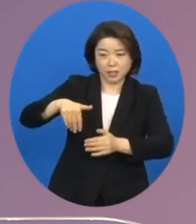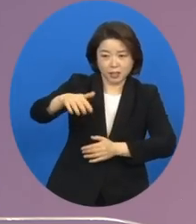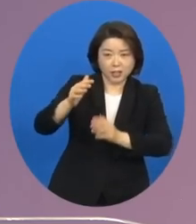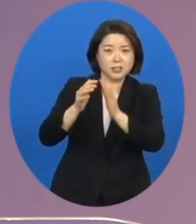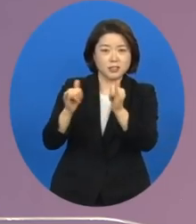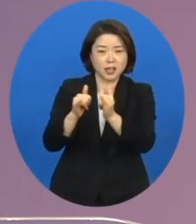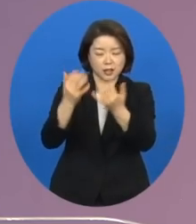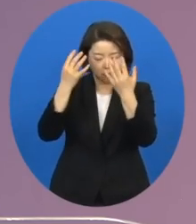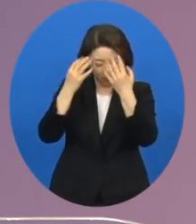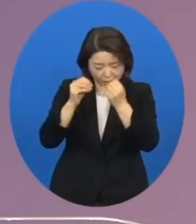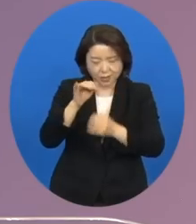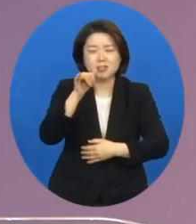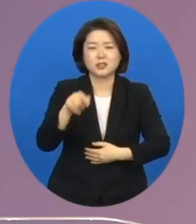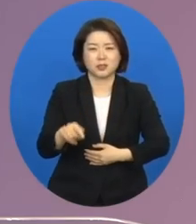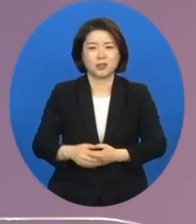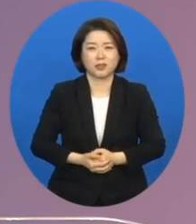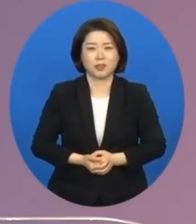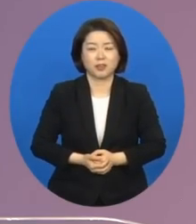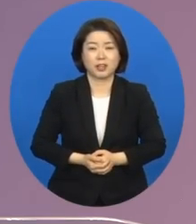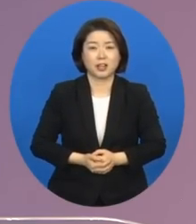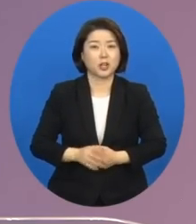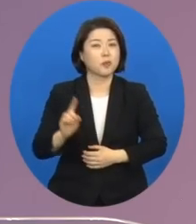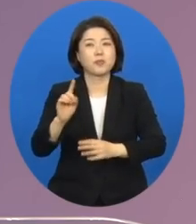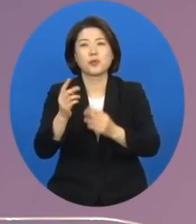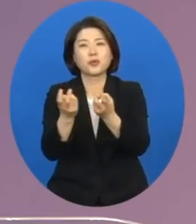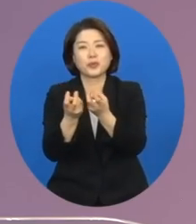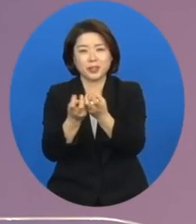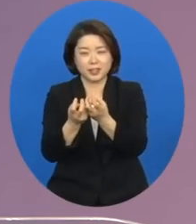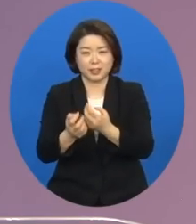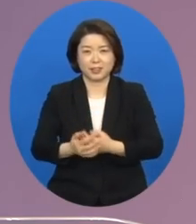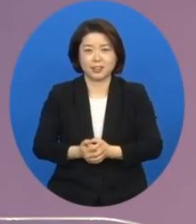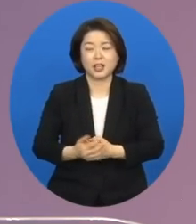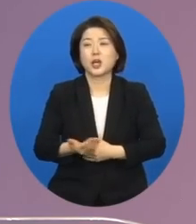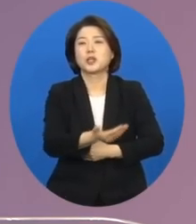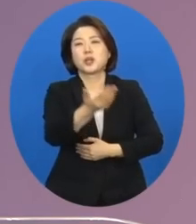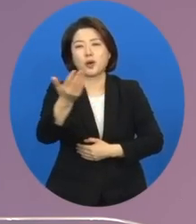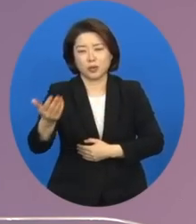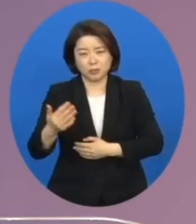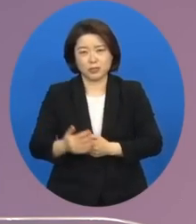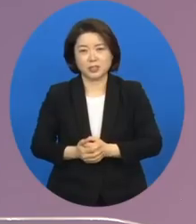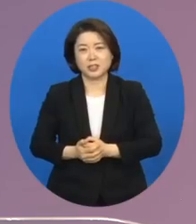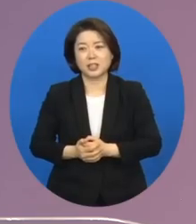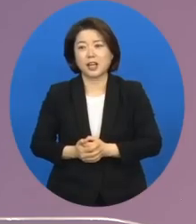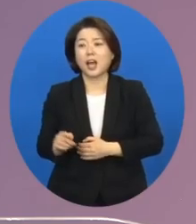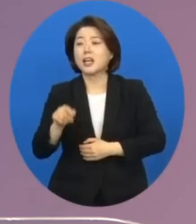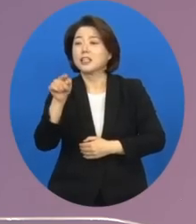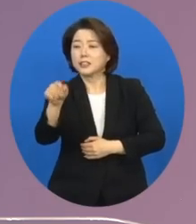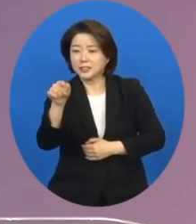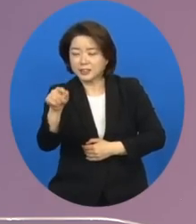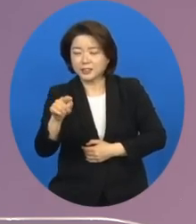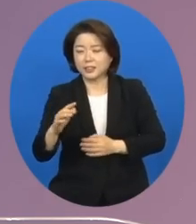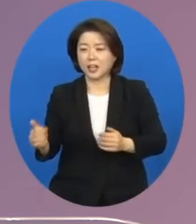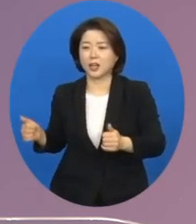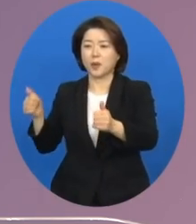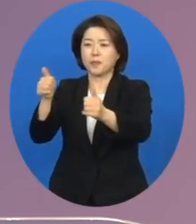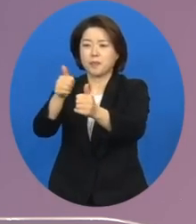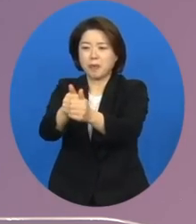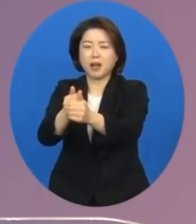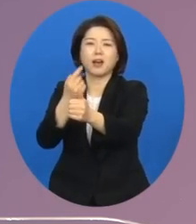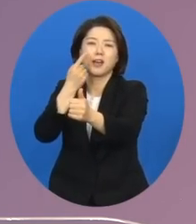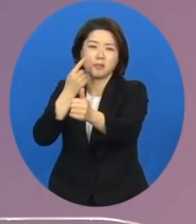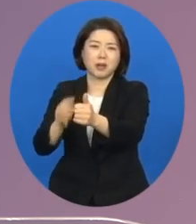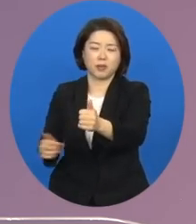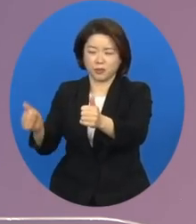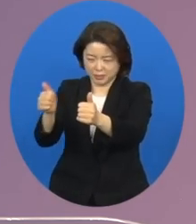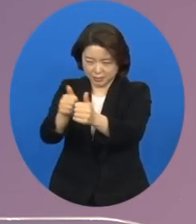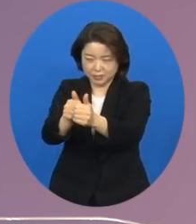많습니다 그러면 어떻게 하면 돼요 여러분이 그들의 동역자가 되어 주세요